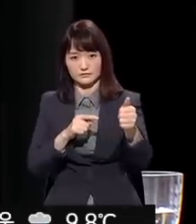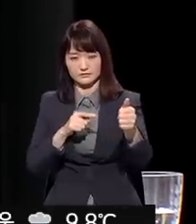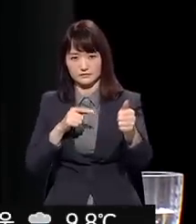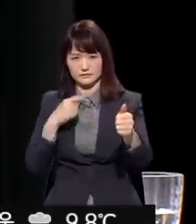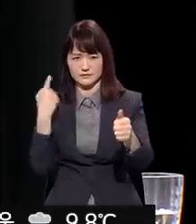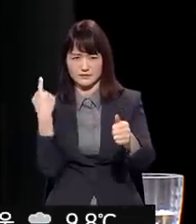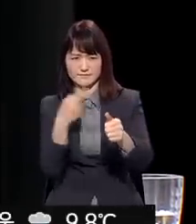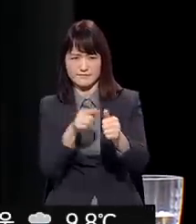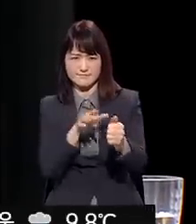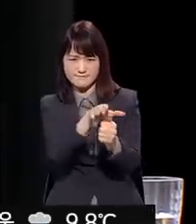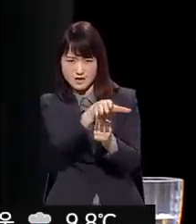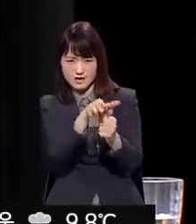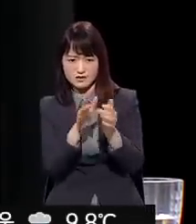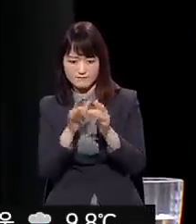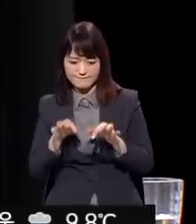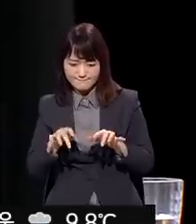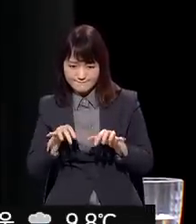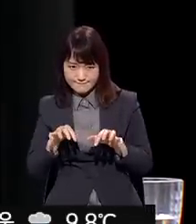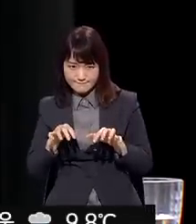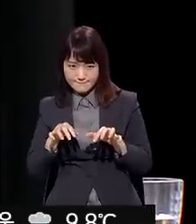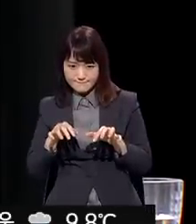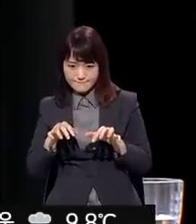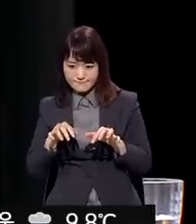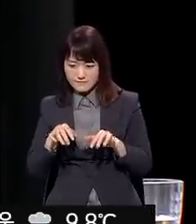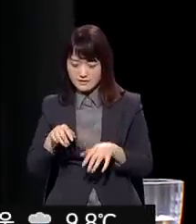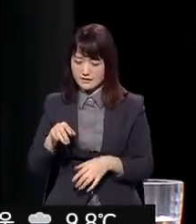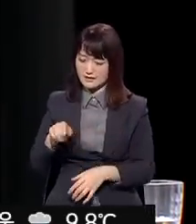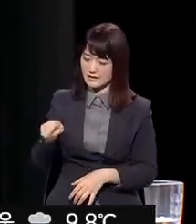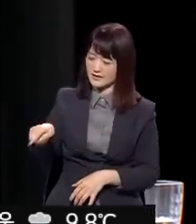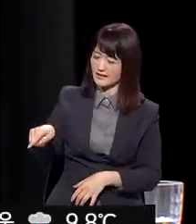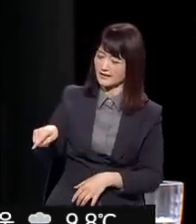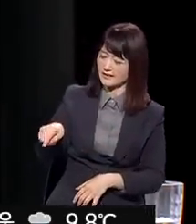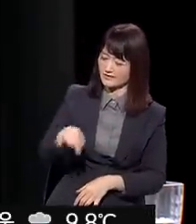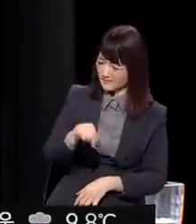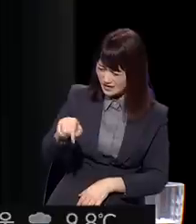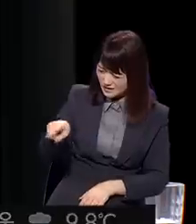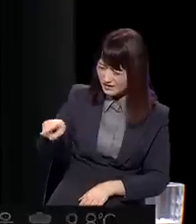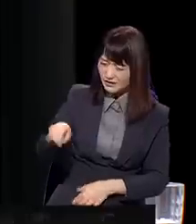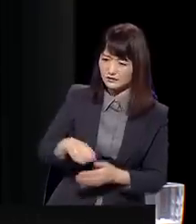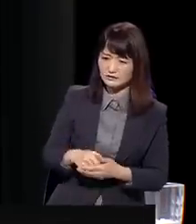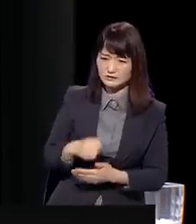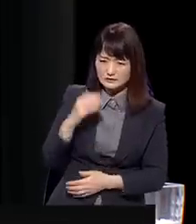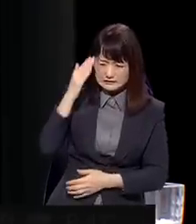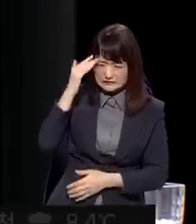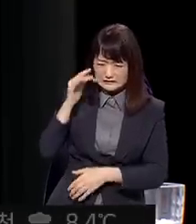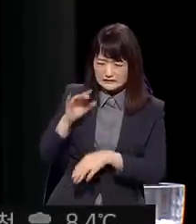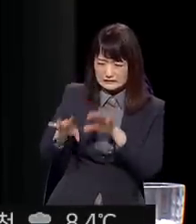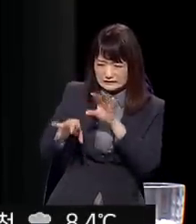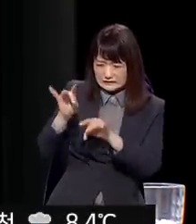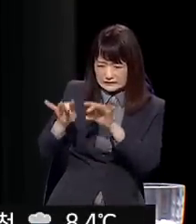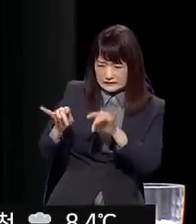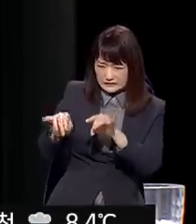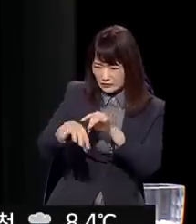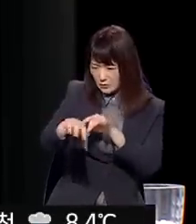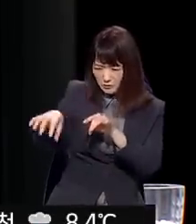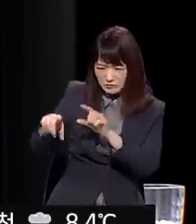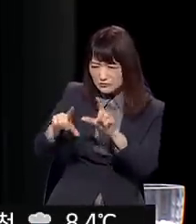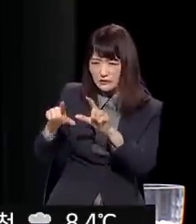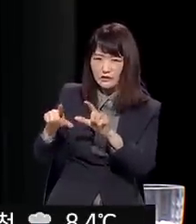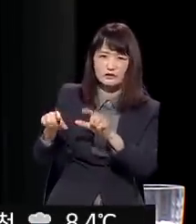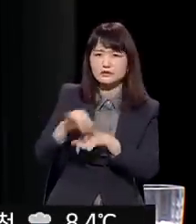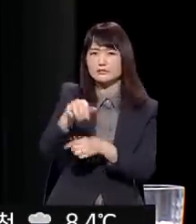올라오니까 아유 진짜 이 벌레들 말이죠. 아유 이 습하고 어두침침한 곳에 사는 벌레들 이런 벌레들